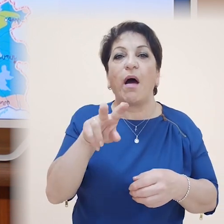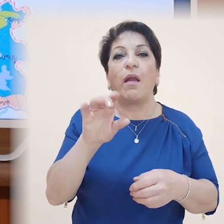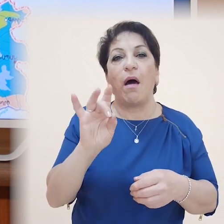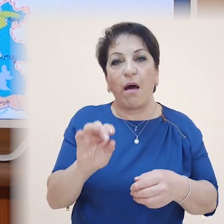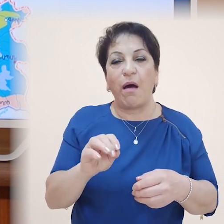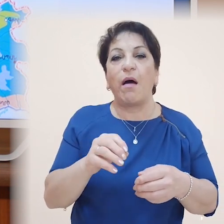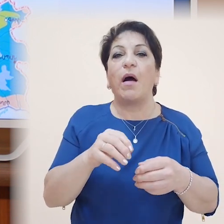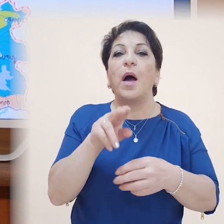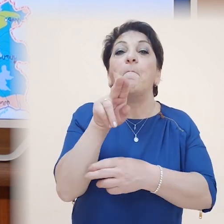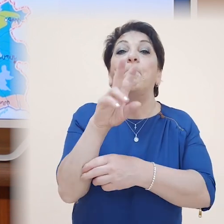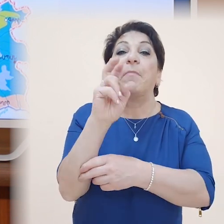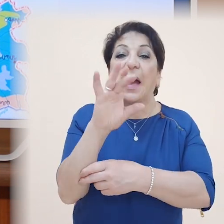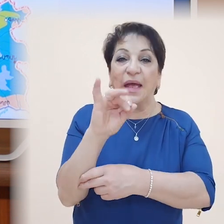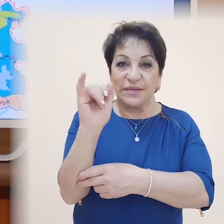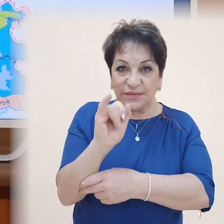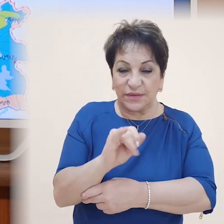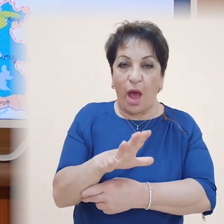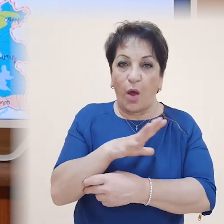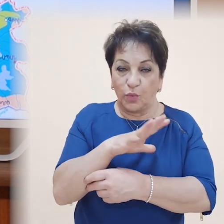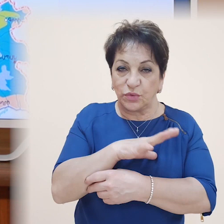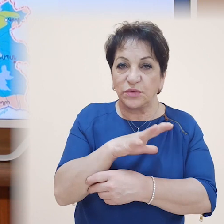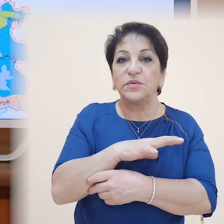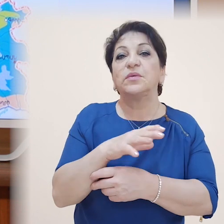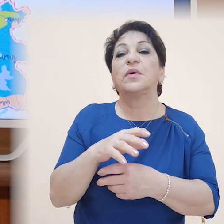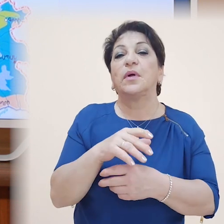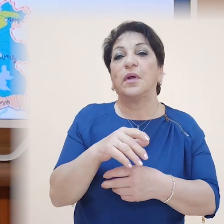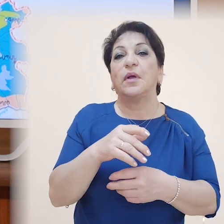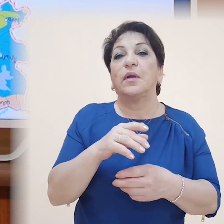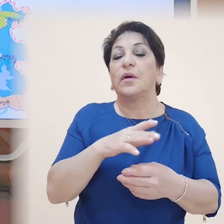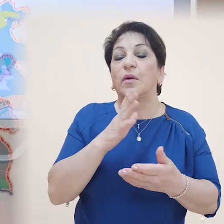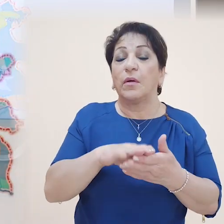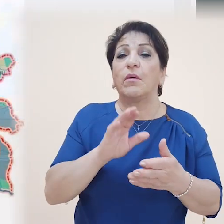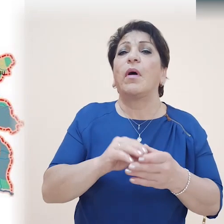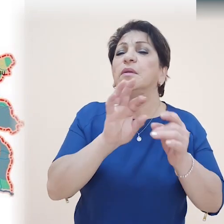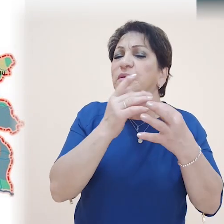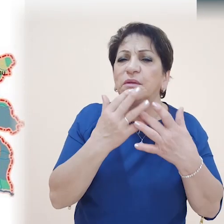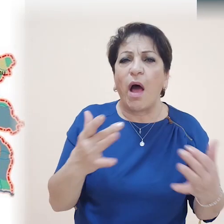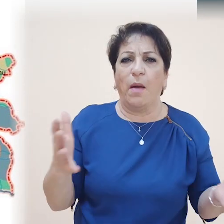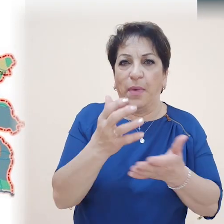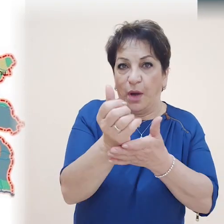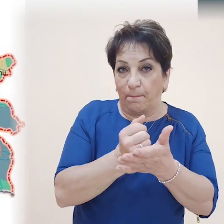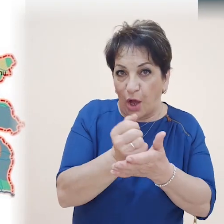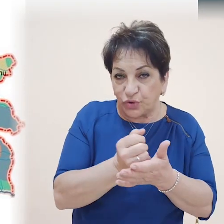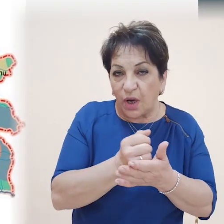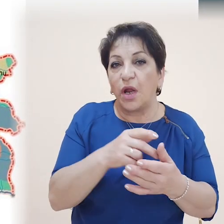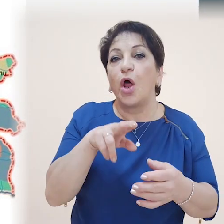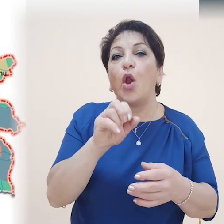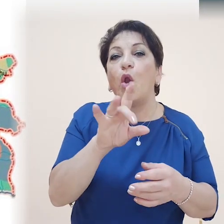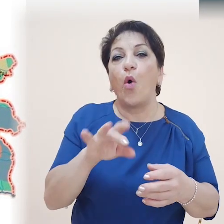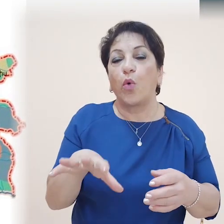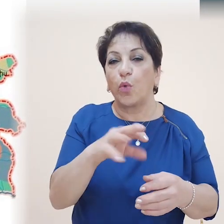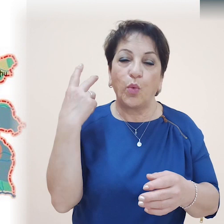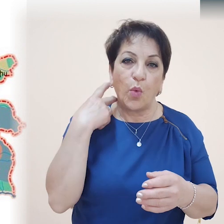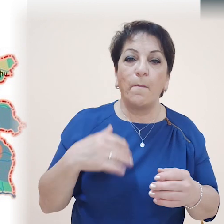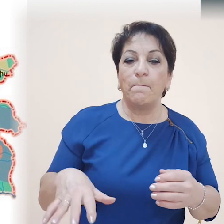ալավերտիում, ինչպես նաև թեղոտում, տարածված են նաև կավի պաշարներ։ Պավականին բազմազան է նաև լորու